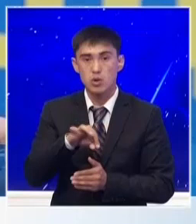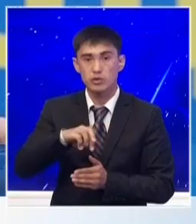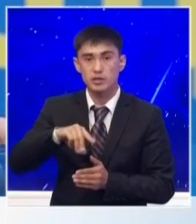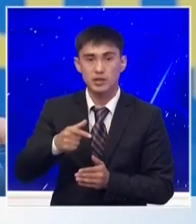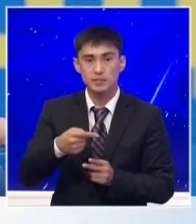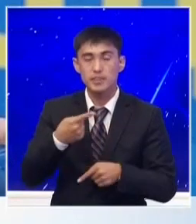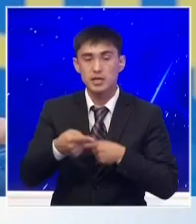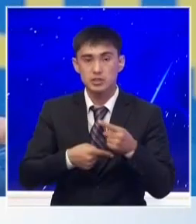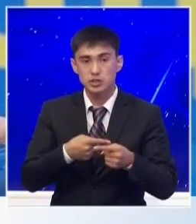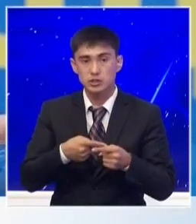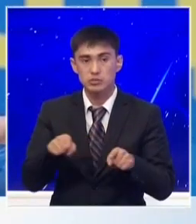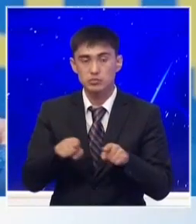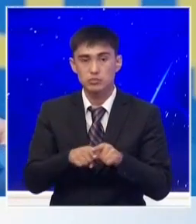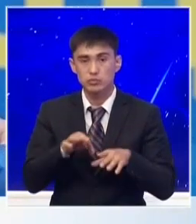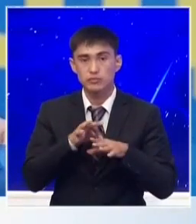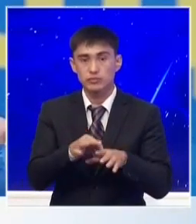отбор будем